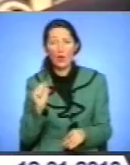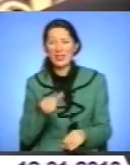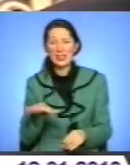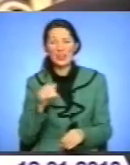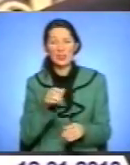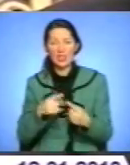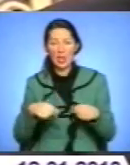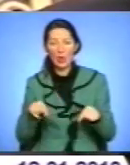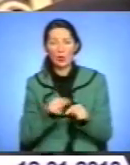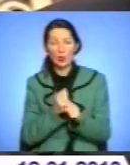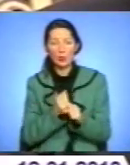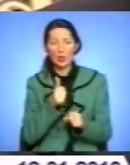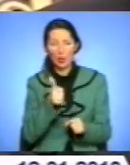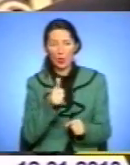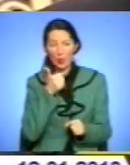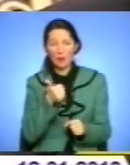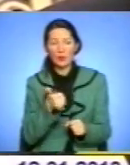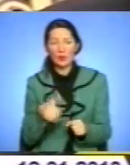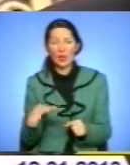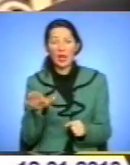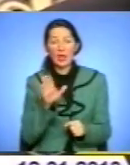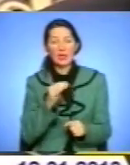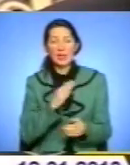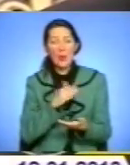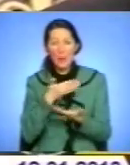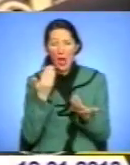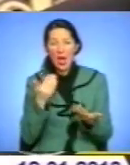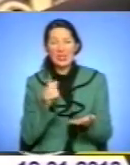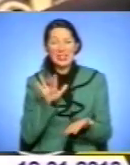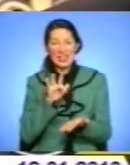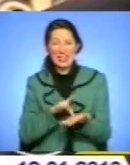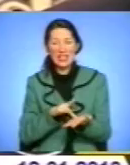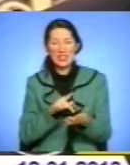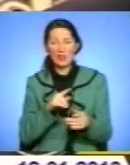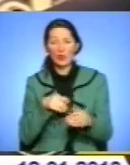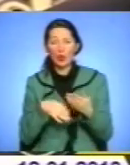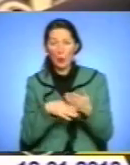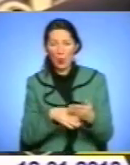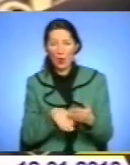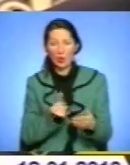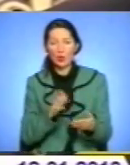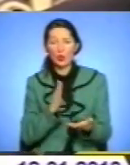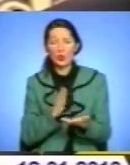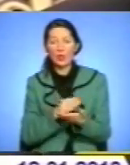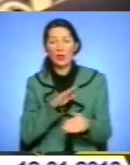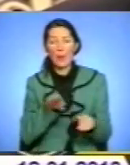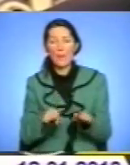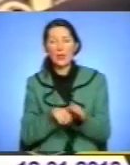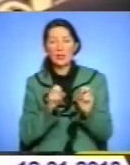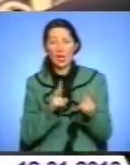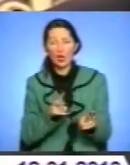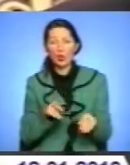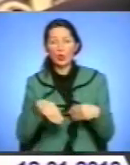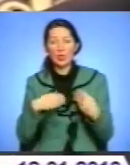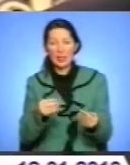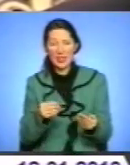багатьох регіонах ще не сформовані центри екстреної медичної допомоги, що ставить під загрозу надання якісної невідкладної допомоги і, як наслідок,